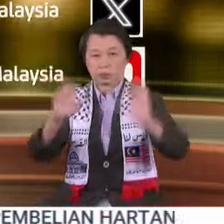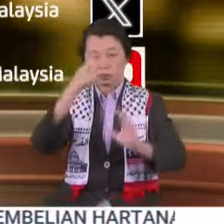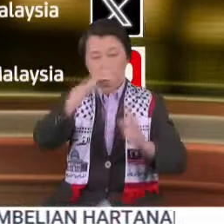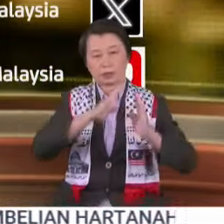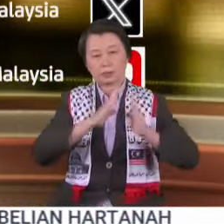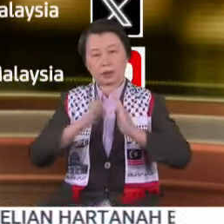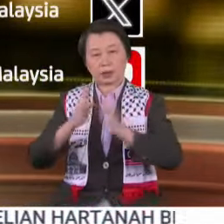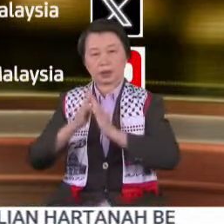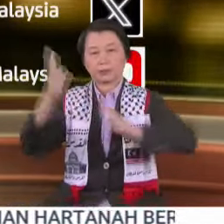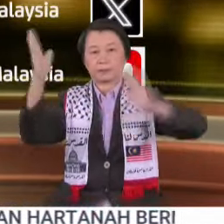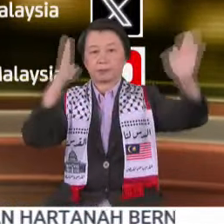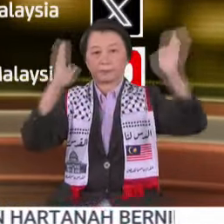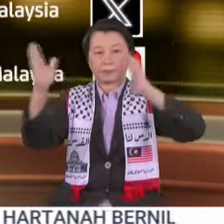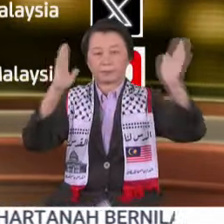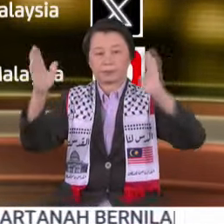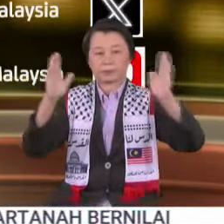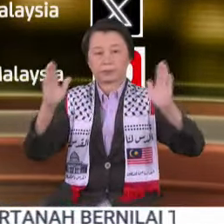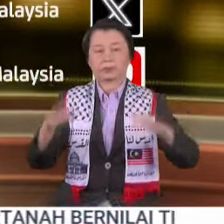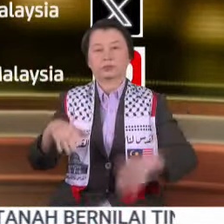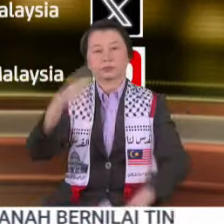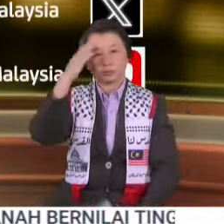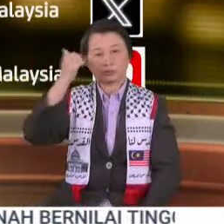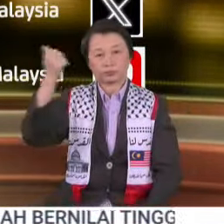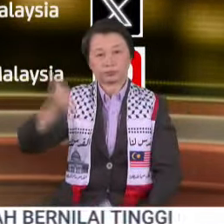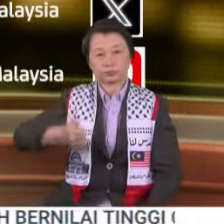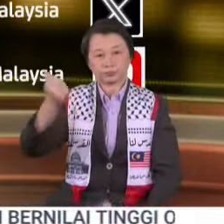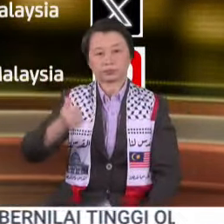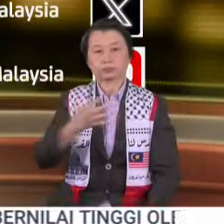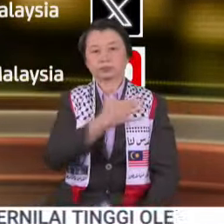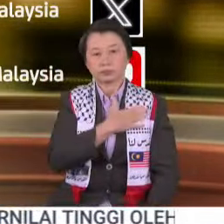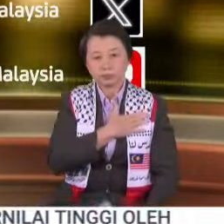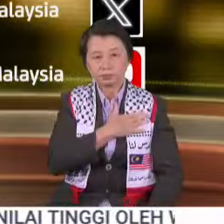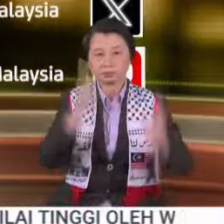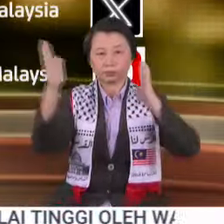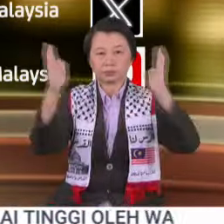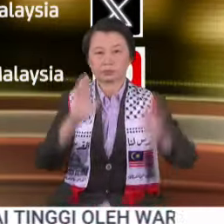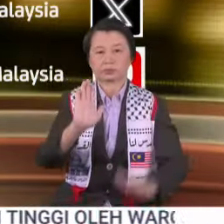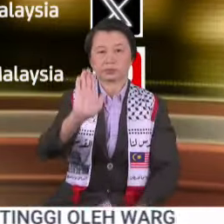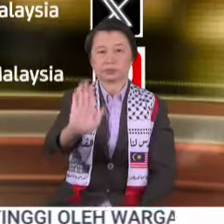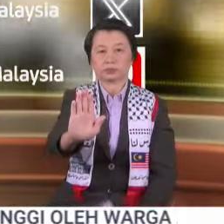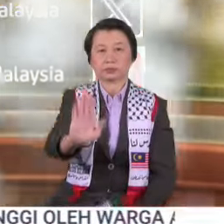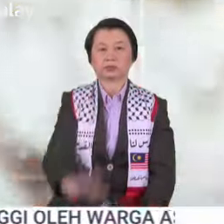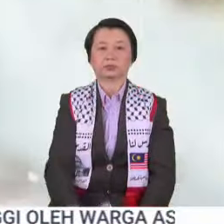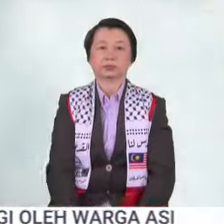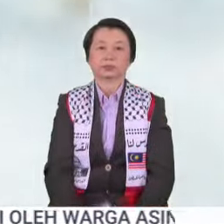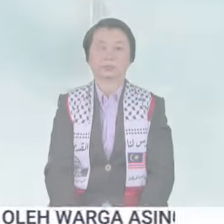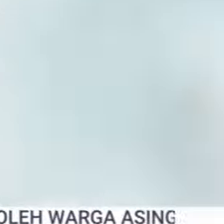bagi bandar-bandar utama di seluruh negara. Assalamualaikum dan salam Malaysia Madani.